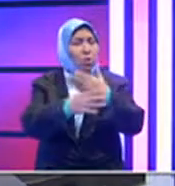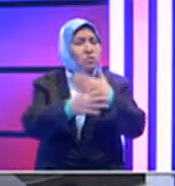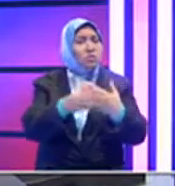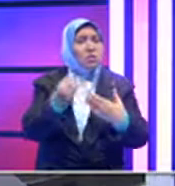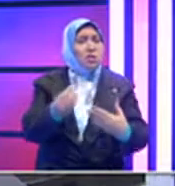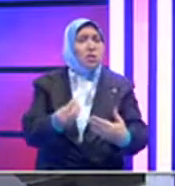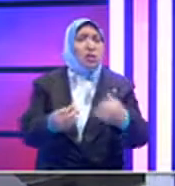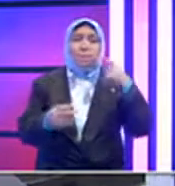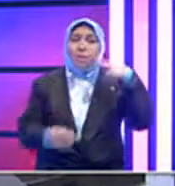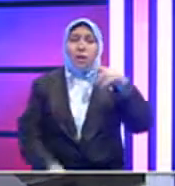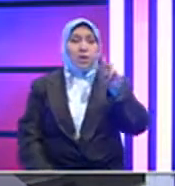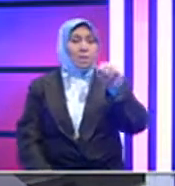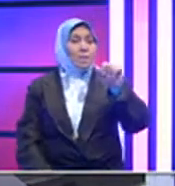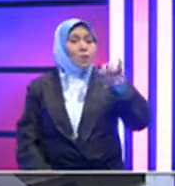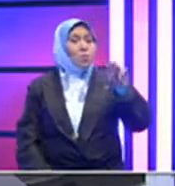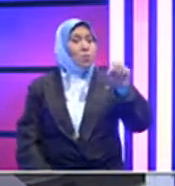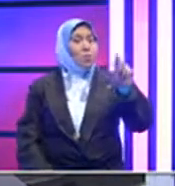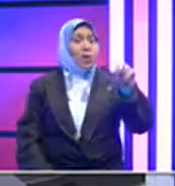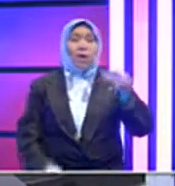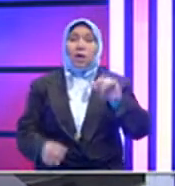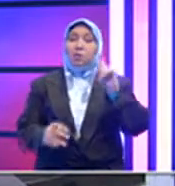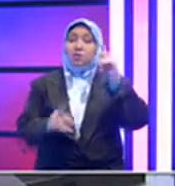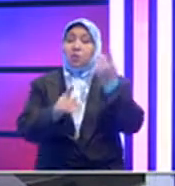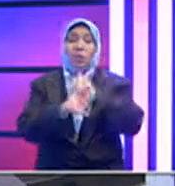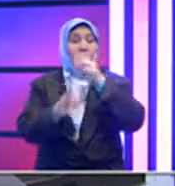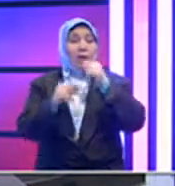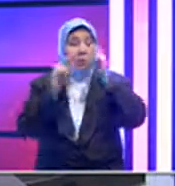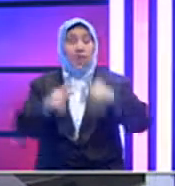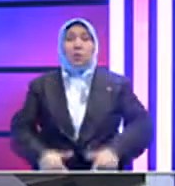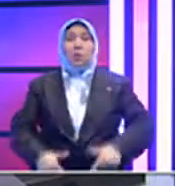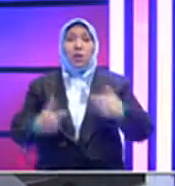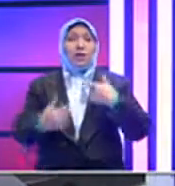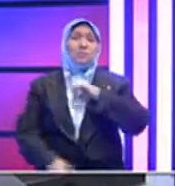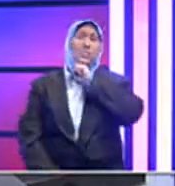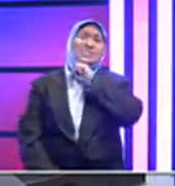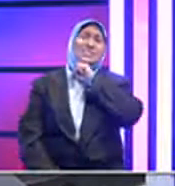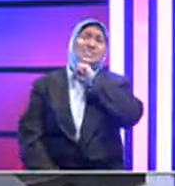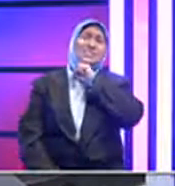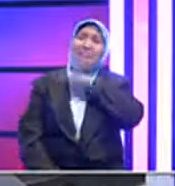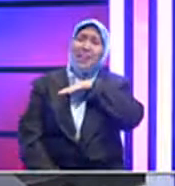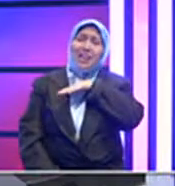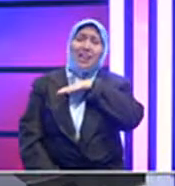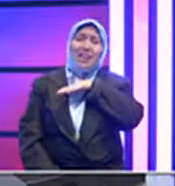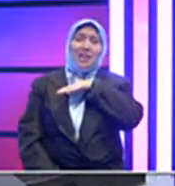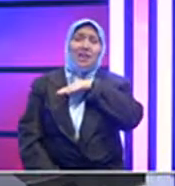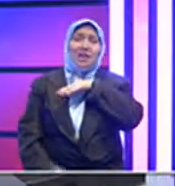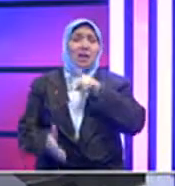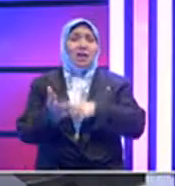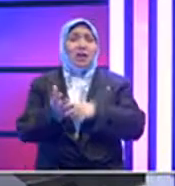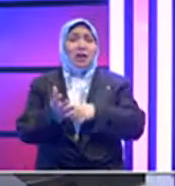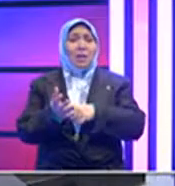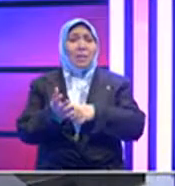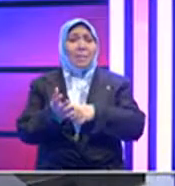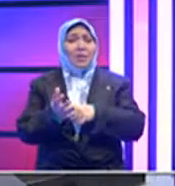pun Maimunah maaf nih kalau sekali tak dapat tengok live merasa sangat gelisah akibat puasa oleh kadang-kadang berebut dengan